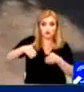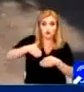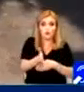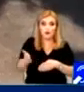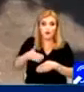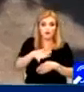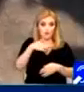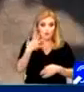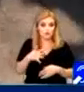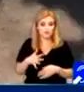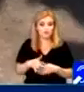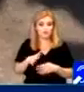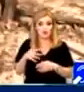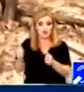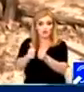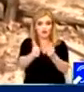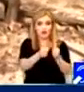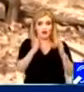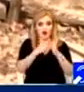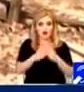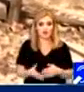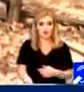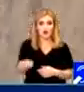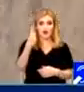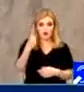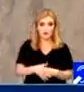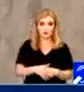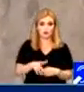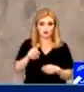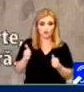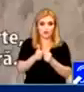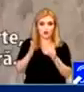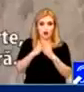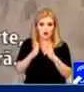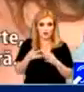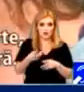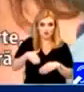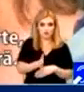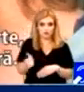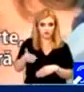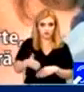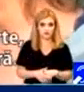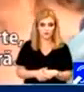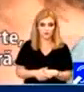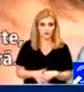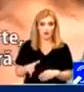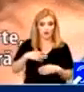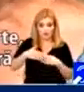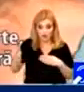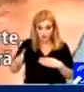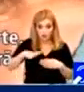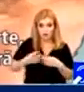în mai multe curți ale oamenilor, iar în una din gospodării a apărut peste noapte o altă groapă imensă. Земля перед калиткой прямо провалилась.